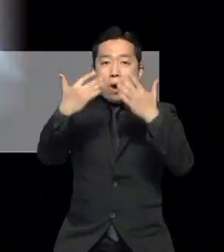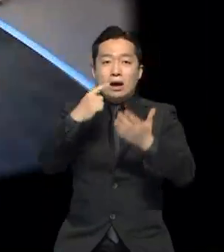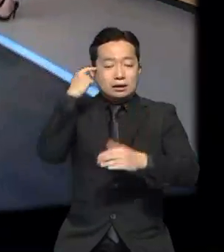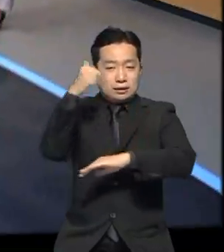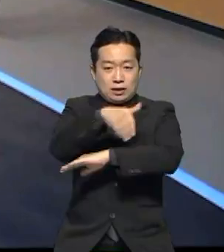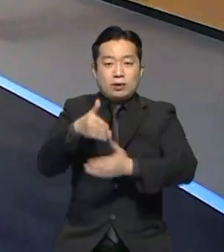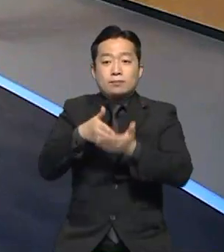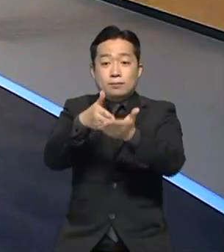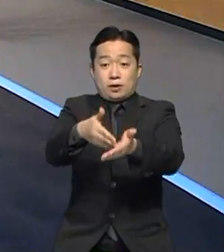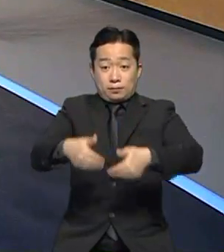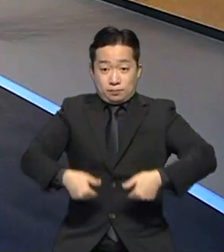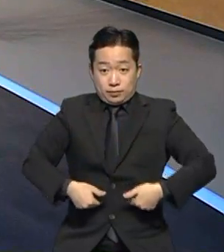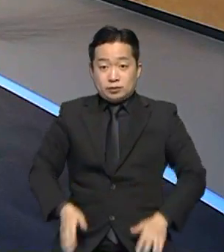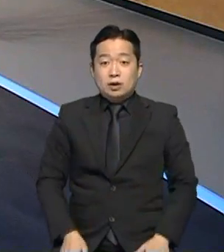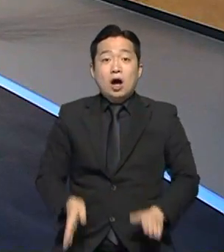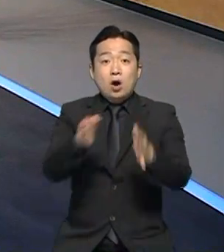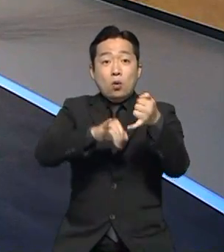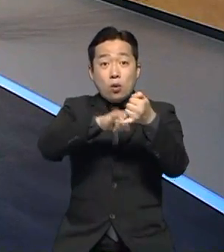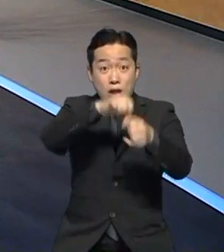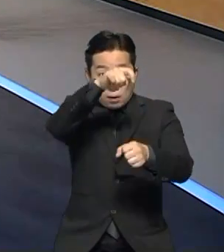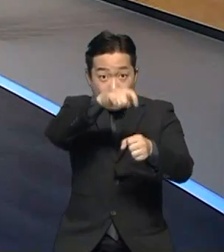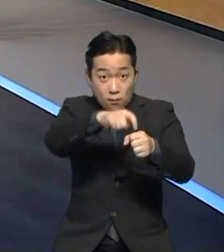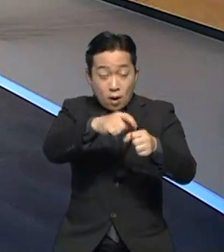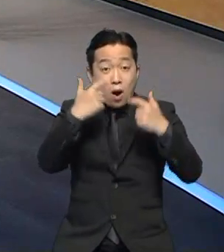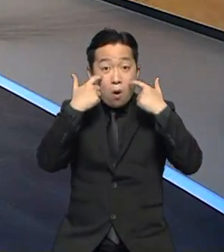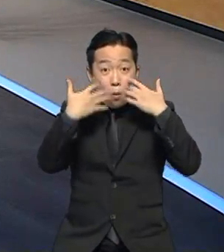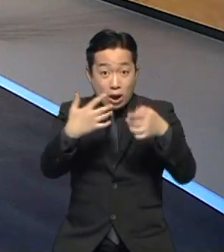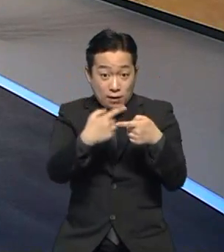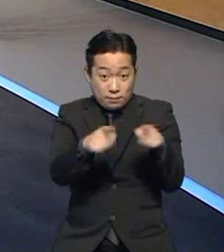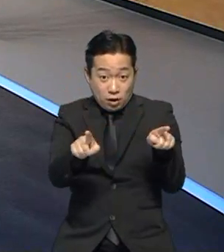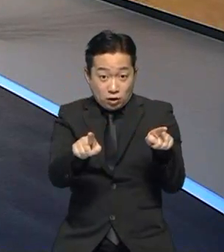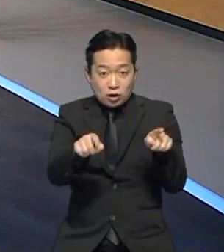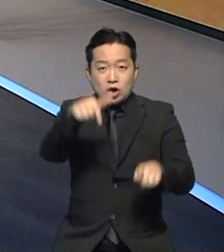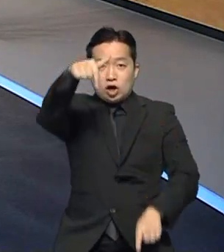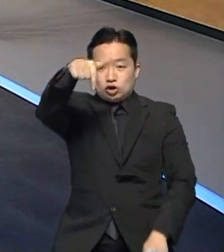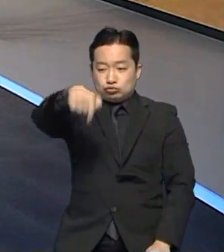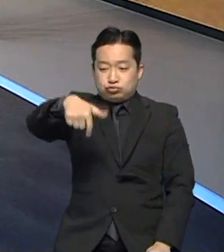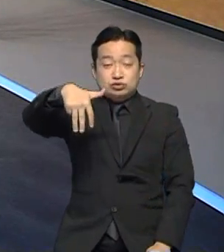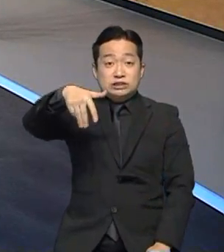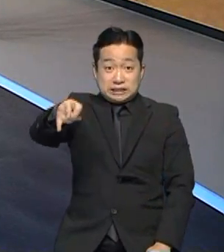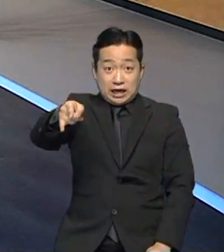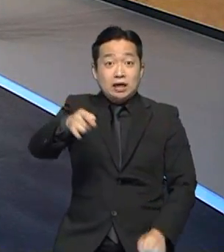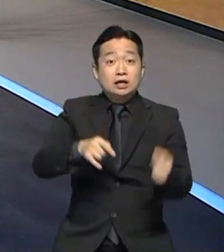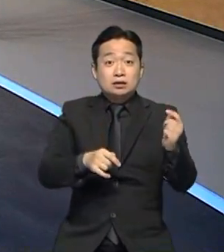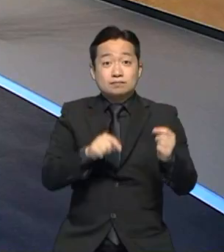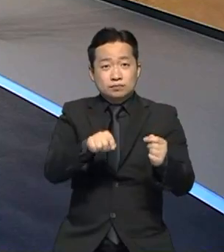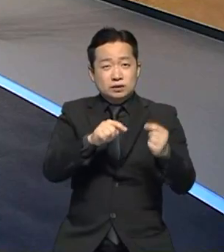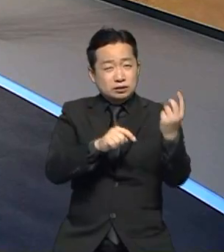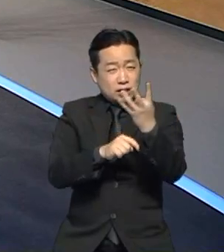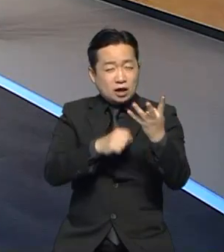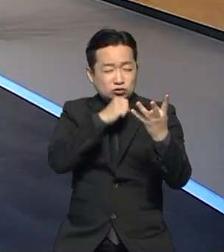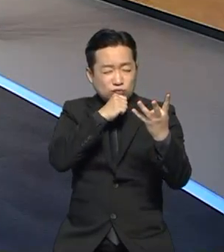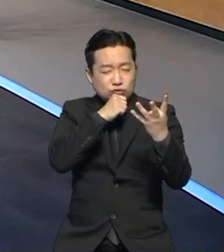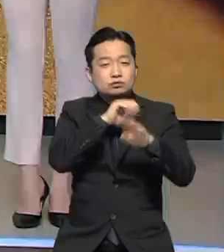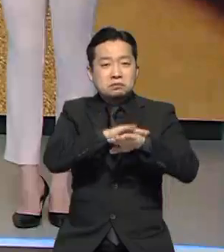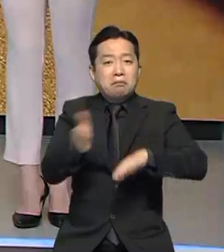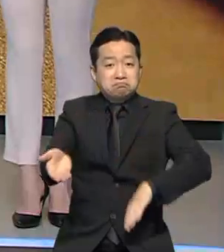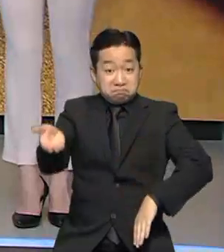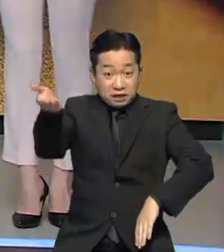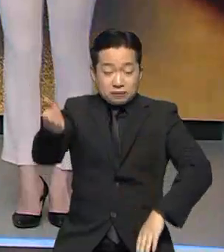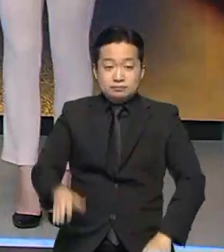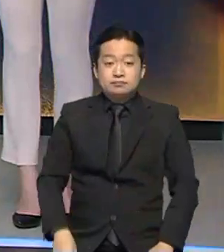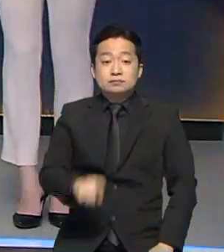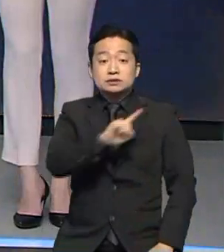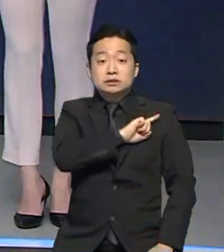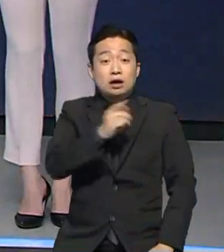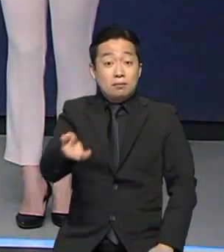됩니다. 공약 목표가 명확한지 평가하는 구체성, 4명 후보들 모두 점수가 높은 편입니다. 가장